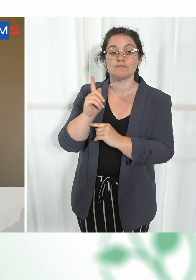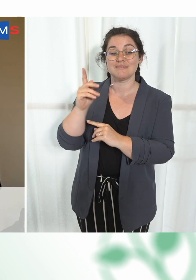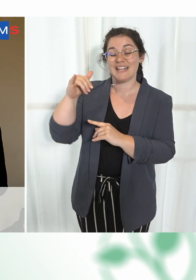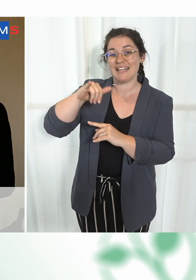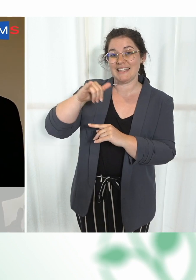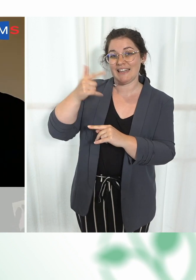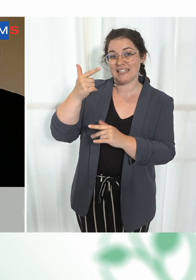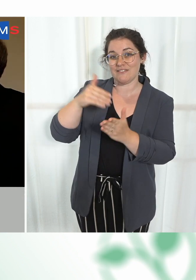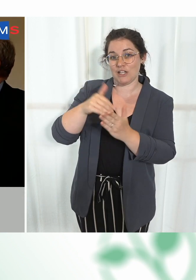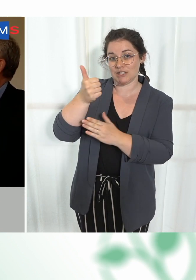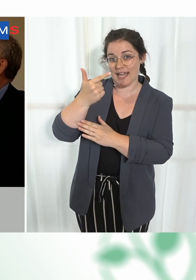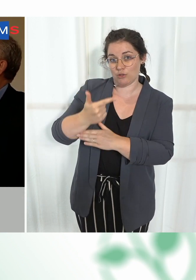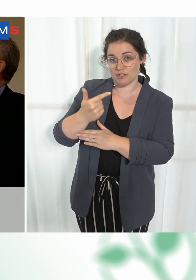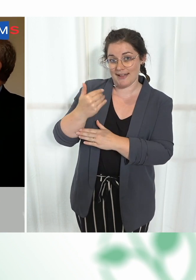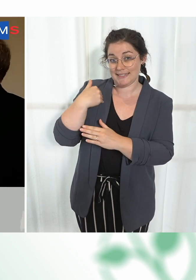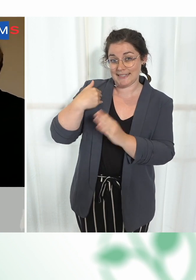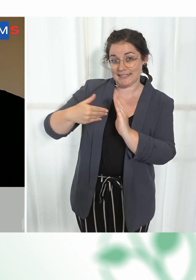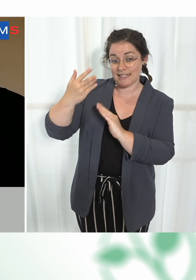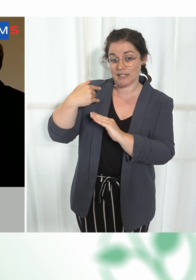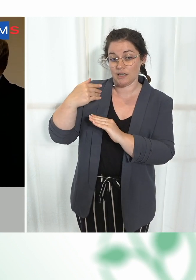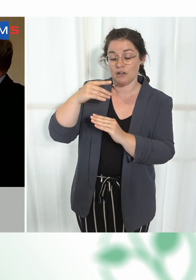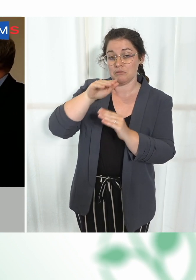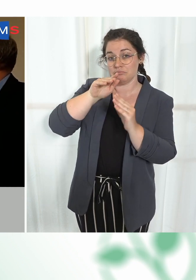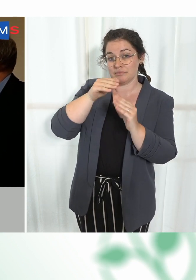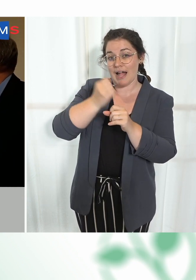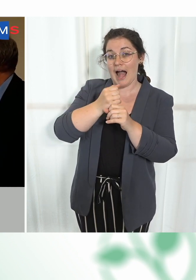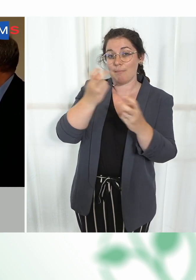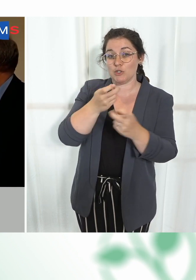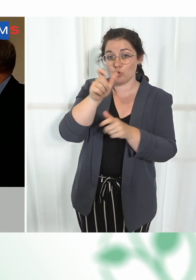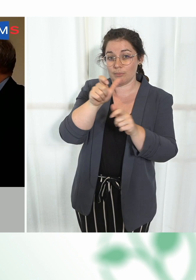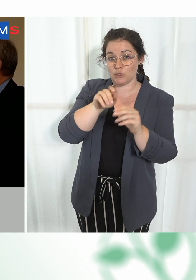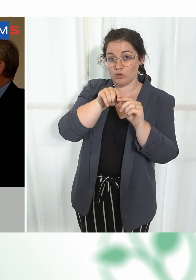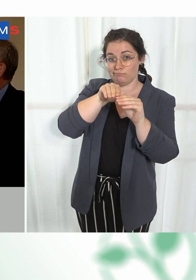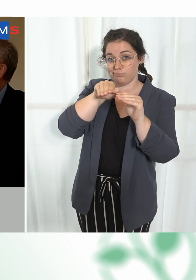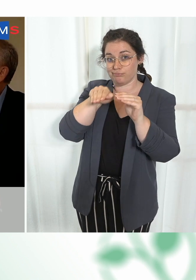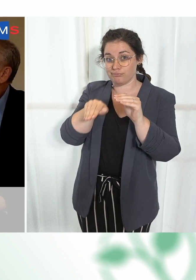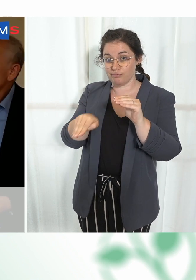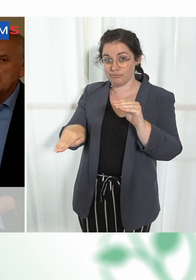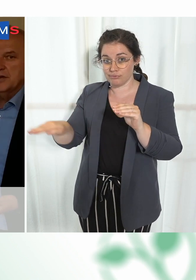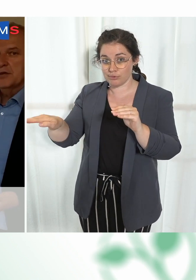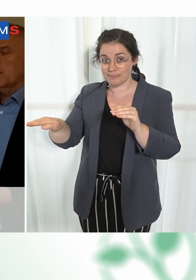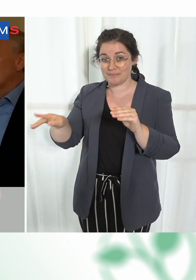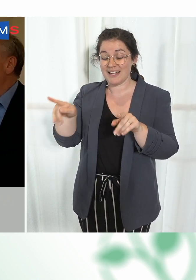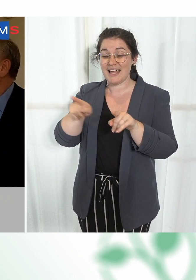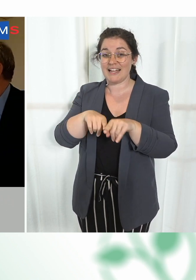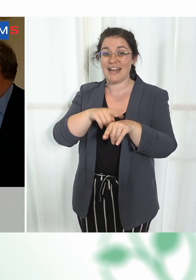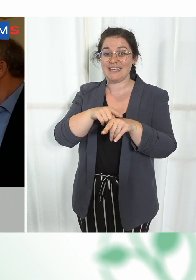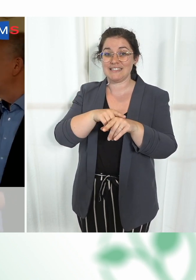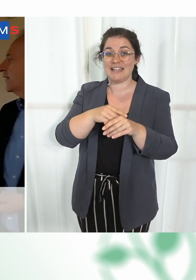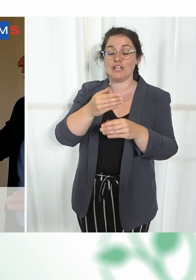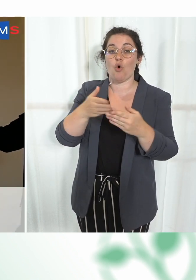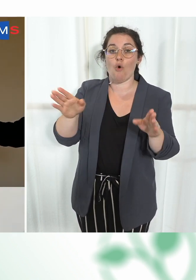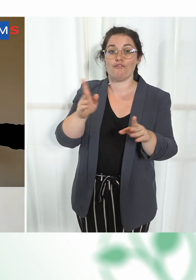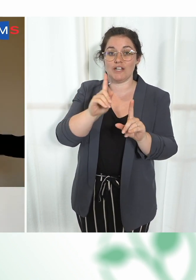Jänner 2021 den Rückgang der arbeitssuchenden Menschen und den Anstieg der offenen